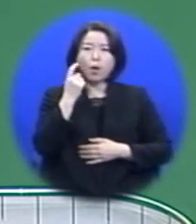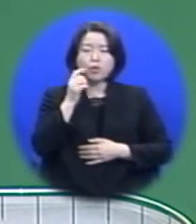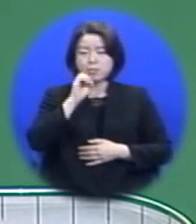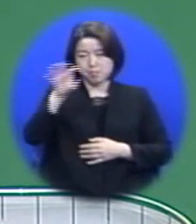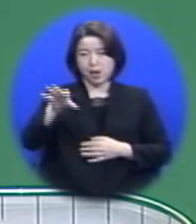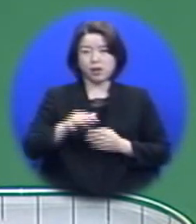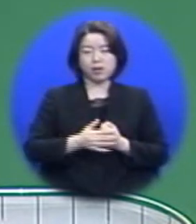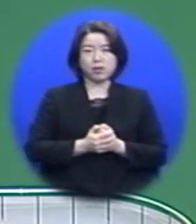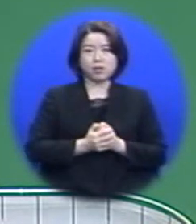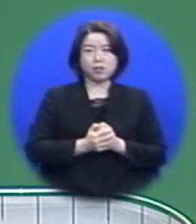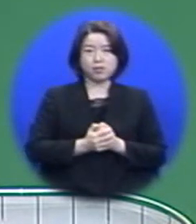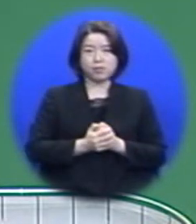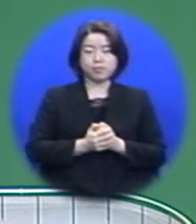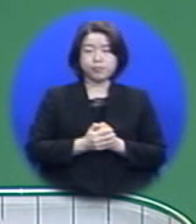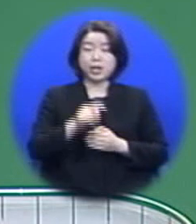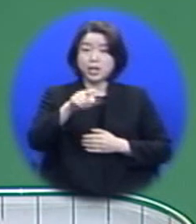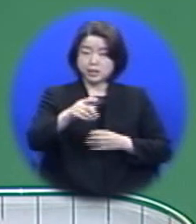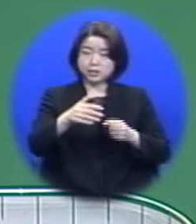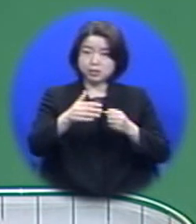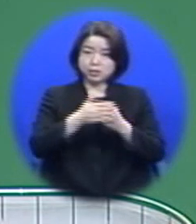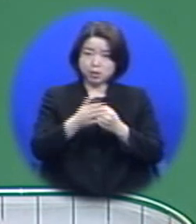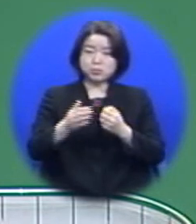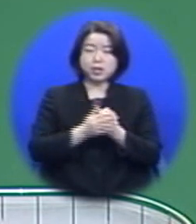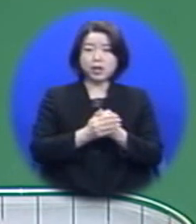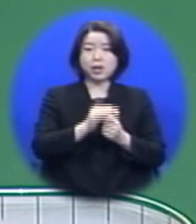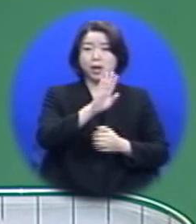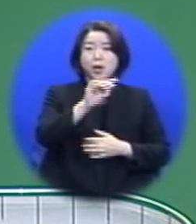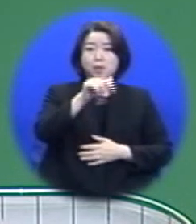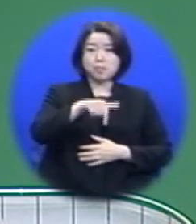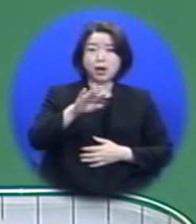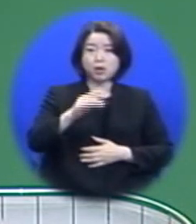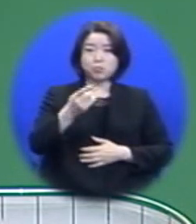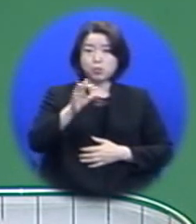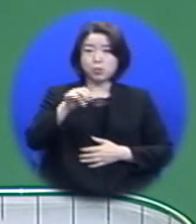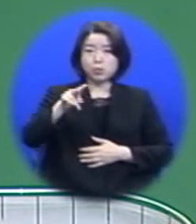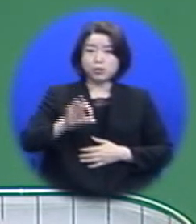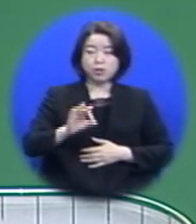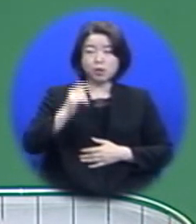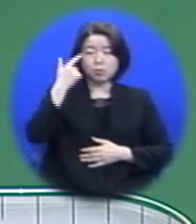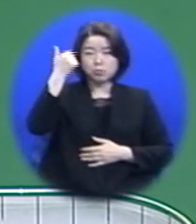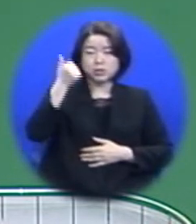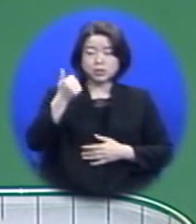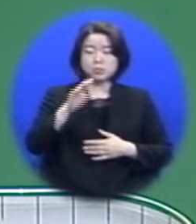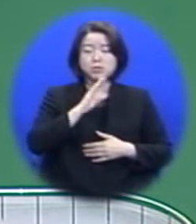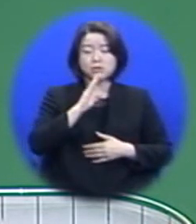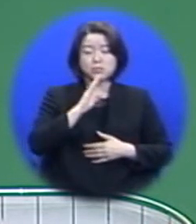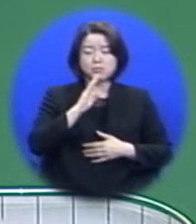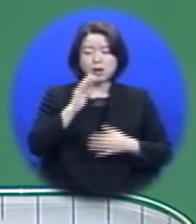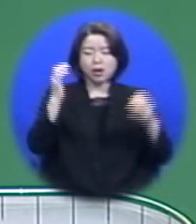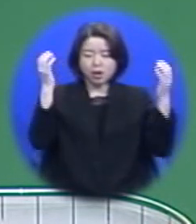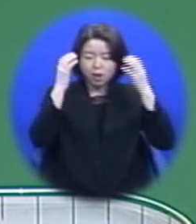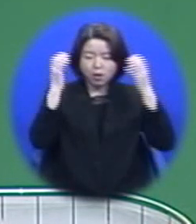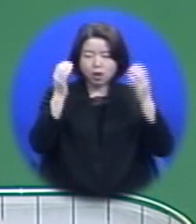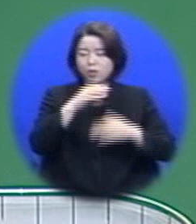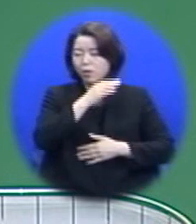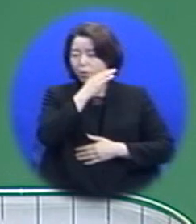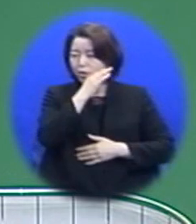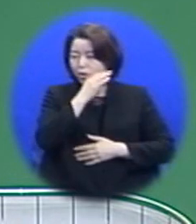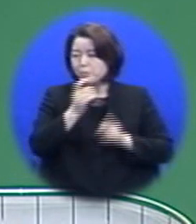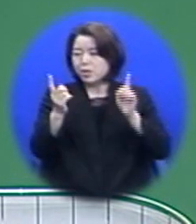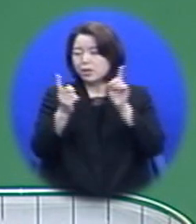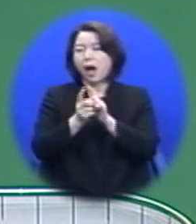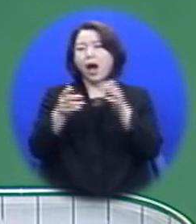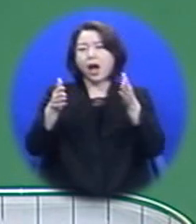당했다는 그로 인해서 박보영 목사님은 얼마나 고통스럽고 수모를 당하는 기간을 보냈는지